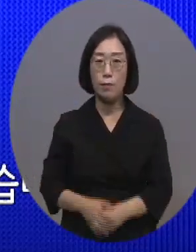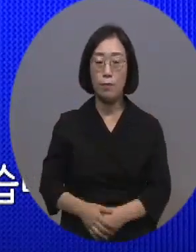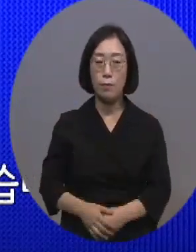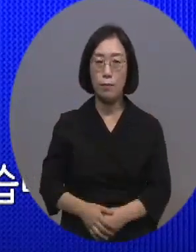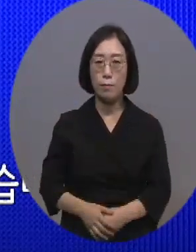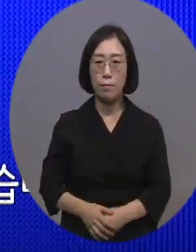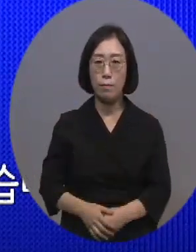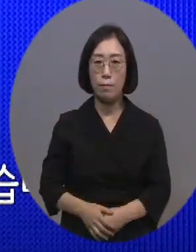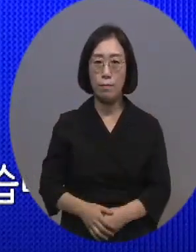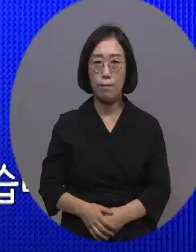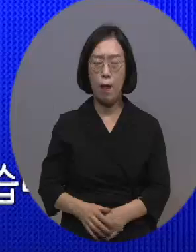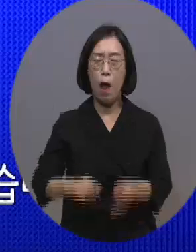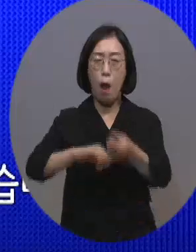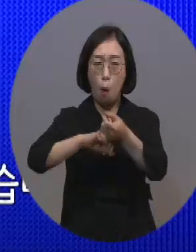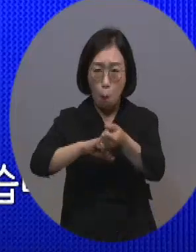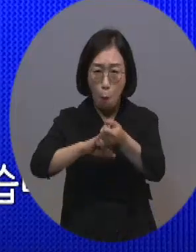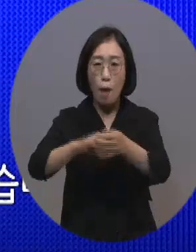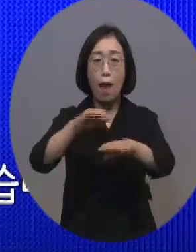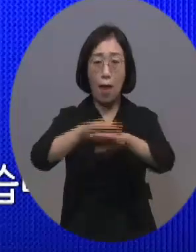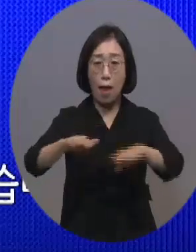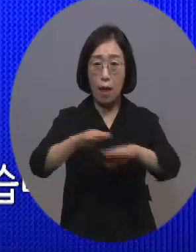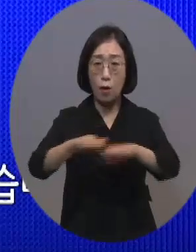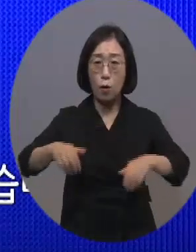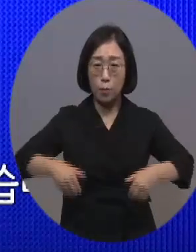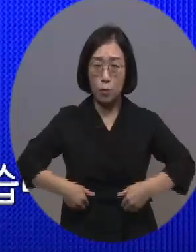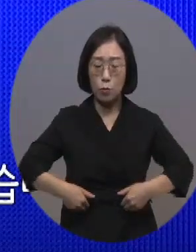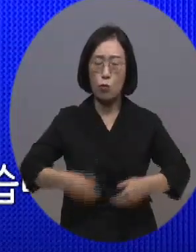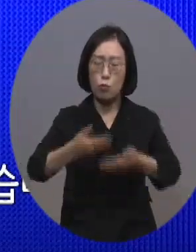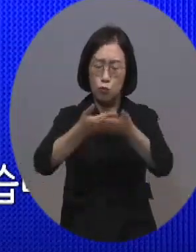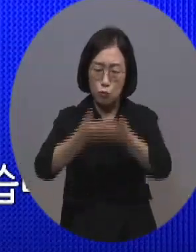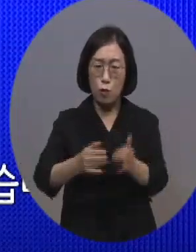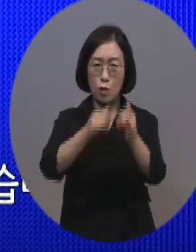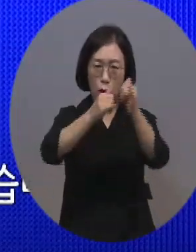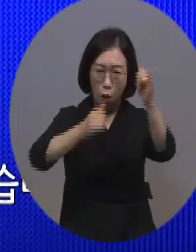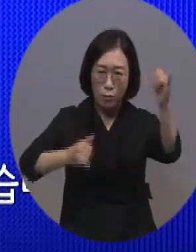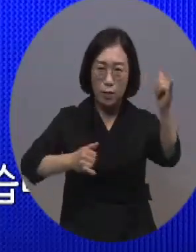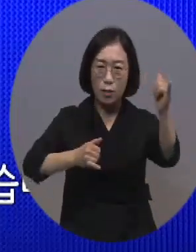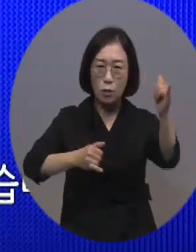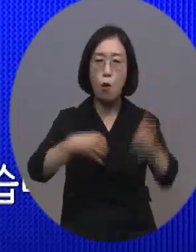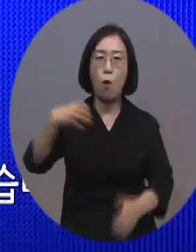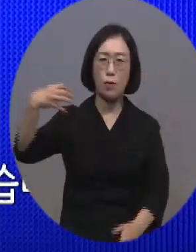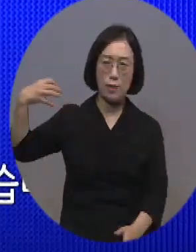반드시 해결해야 하는 중차대한 역사적 과제가 있습니다.